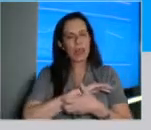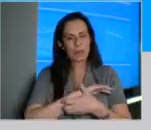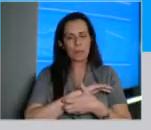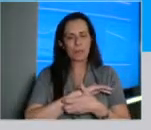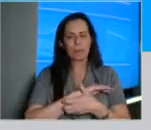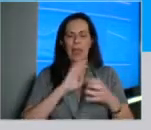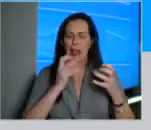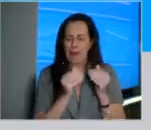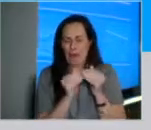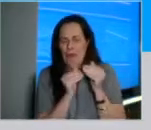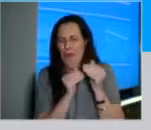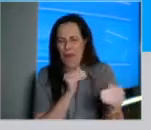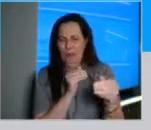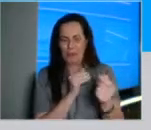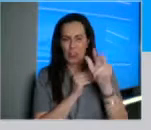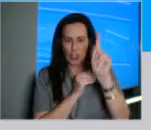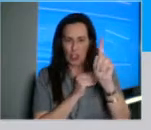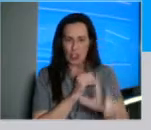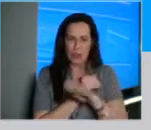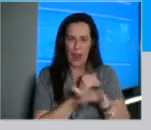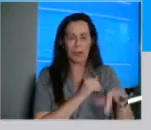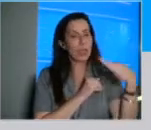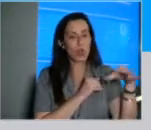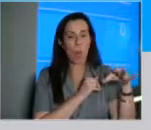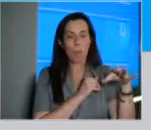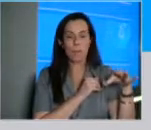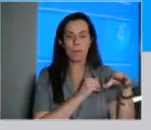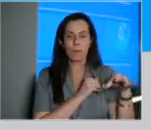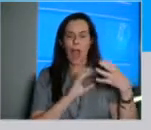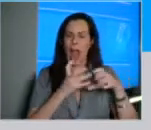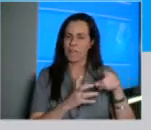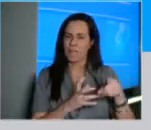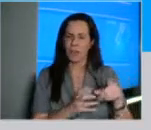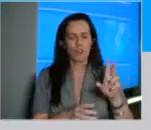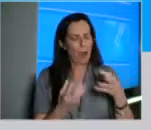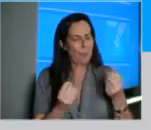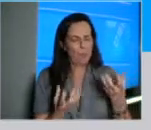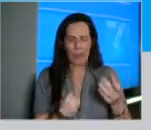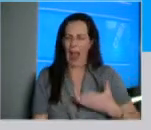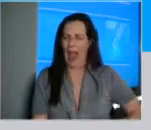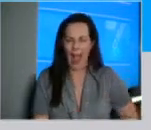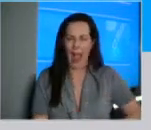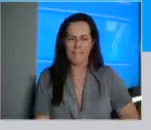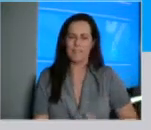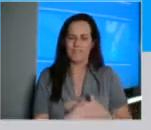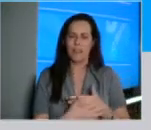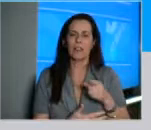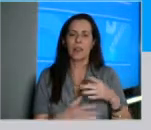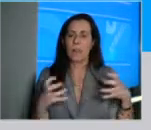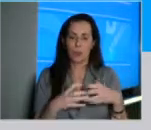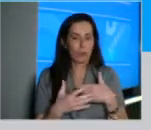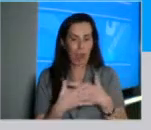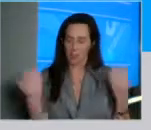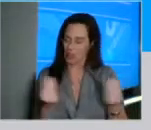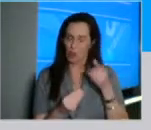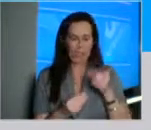בפאוואני, כפר מרוחק שבו כמעט שליש מהילדים הם יתומים. תושבי הכפר הצחיח סובלים לעתים קרובות מרעב ובצורת. בכיתות אין את